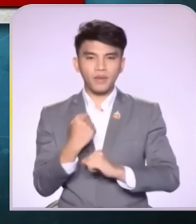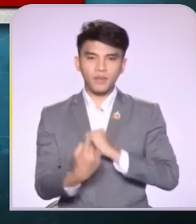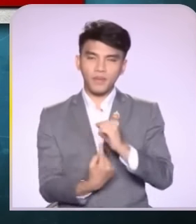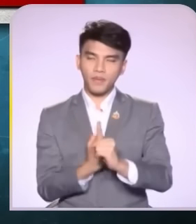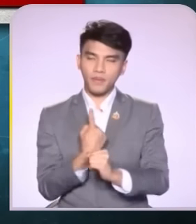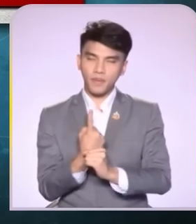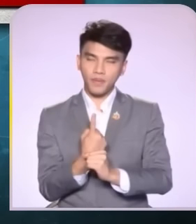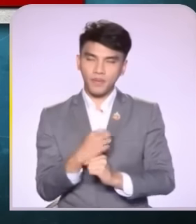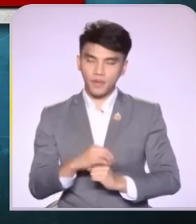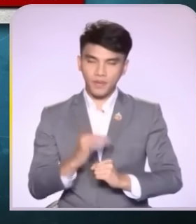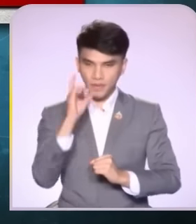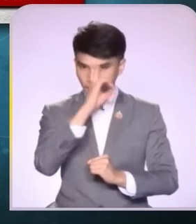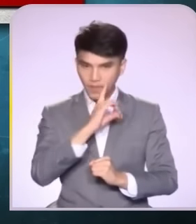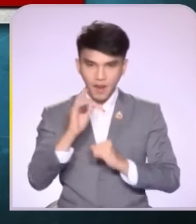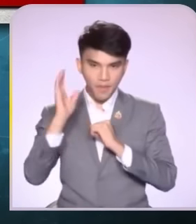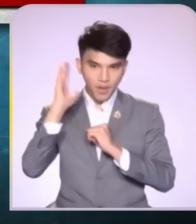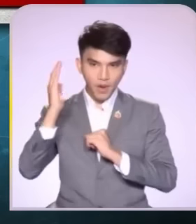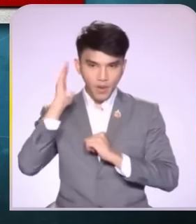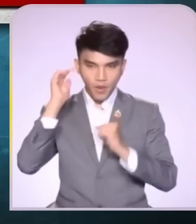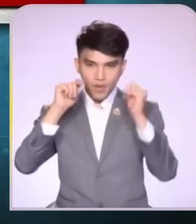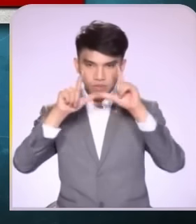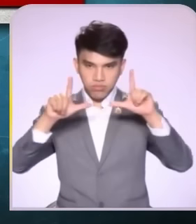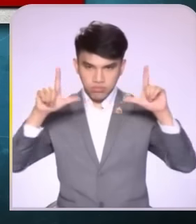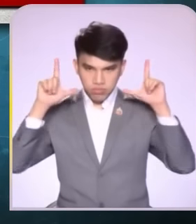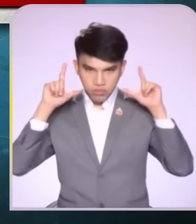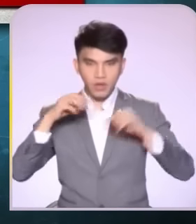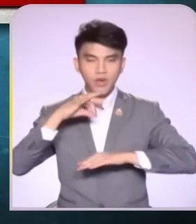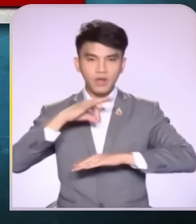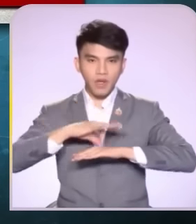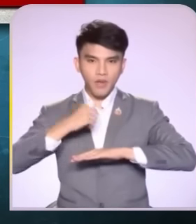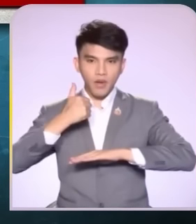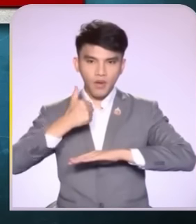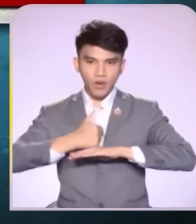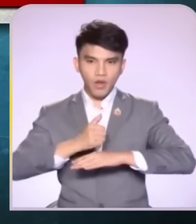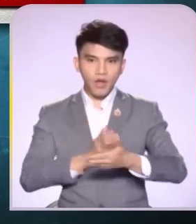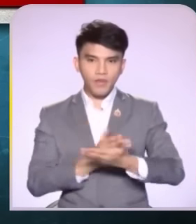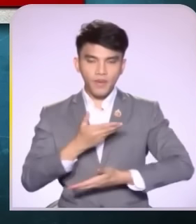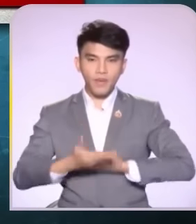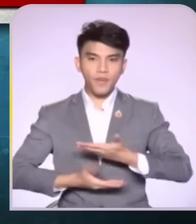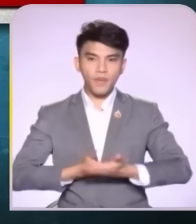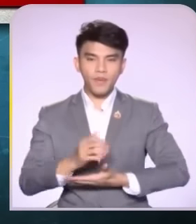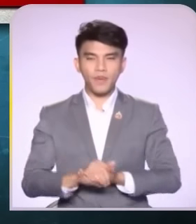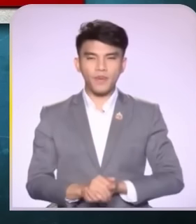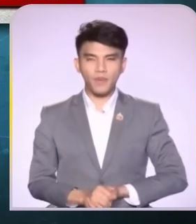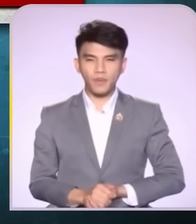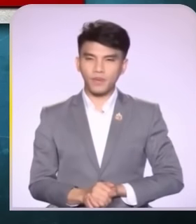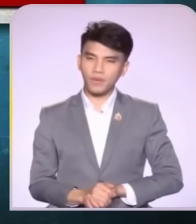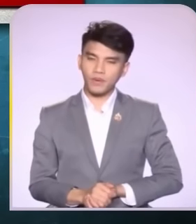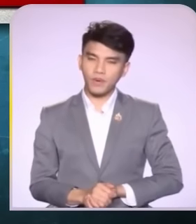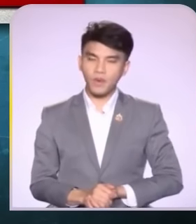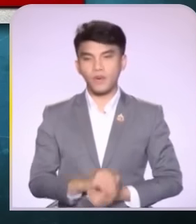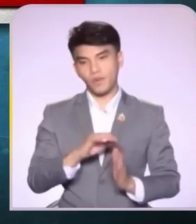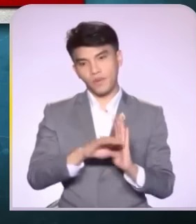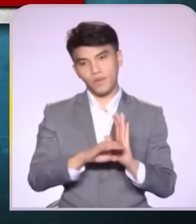านั้นส่วนดาราและพิธีกรชายชื่อดังอีกท่านนึงรับตำแหน่งเป็นผู้ในการฝ่ายการตลาดฮะนี่คือ